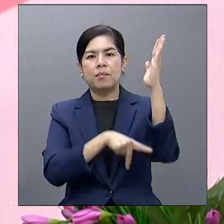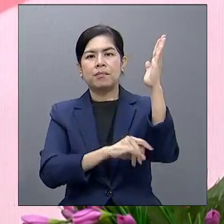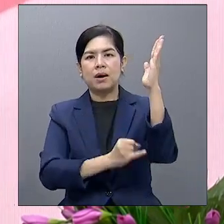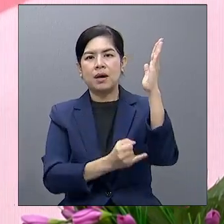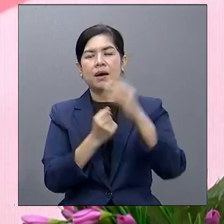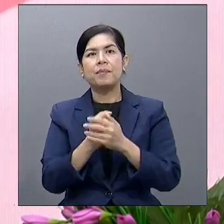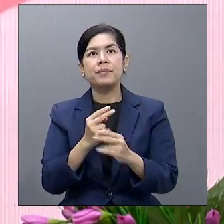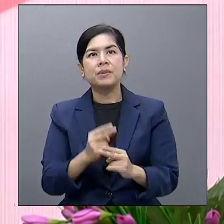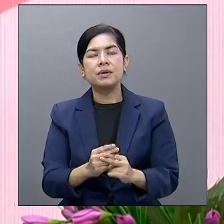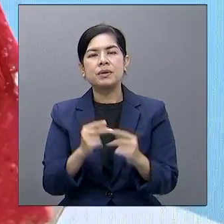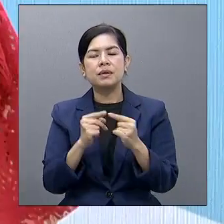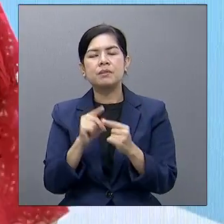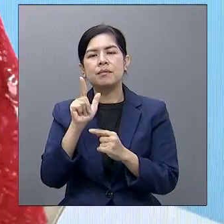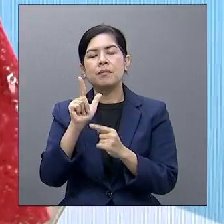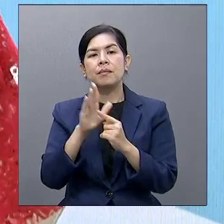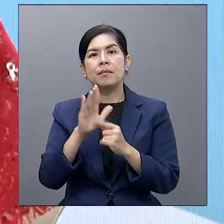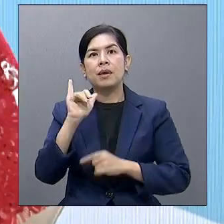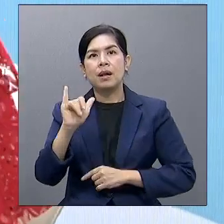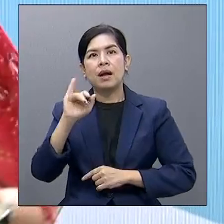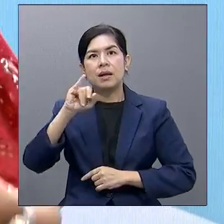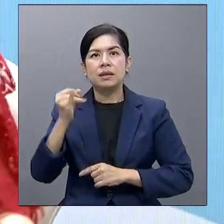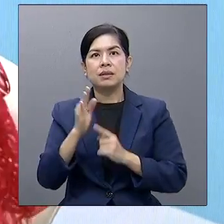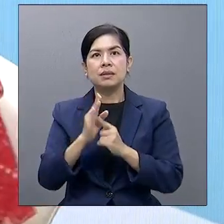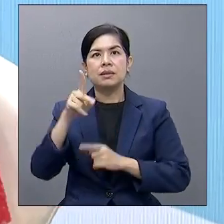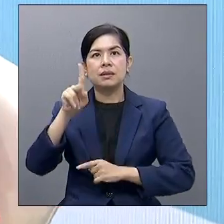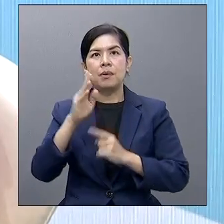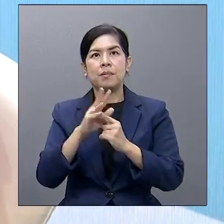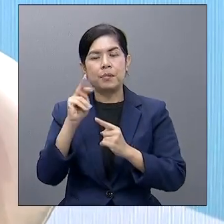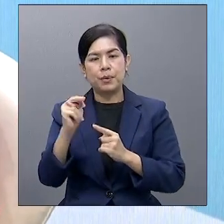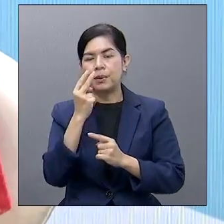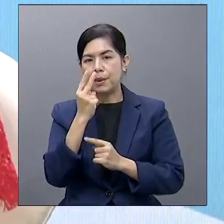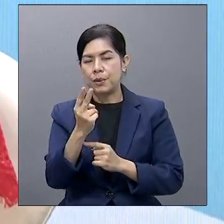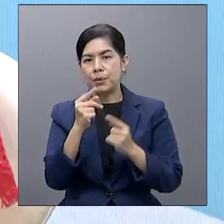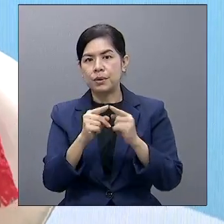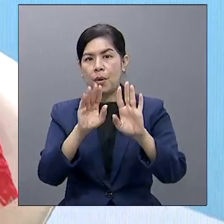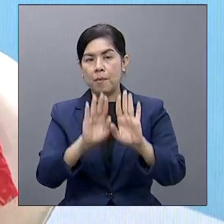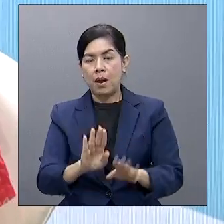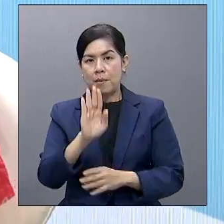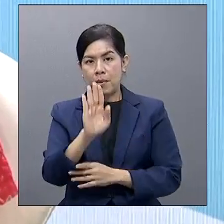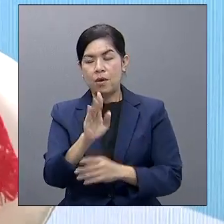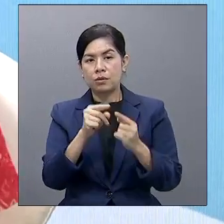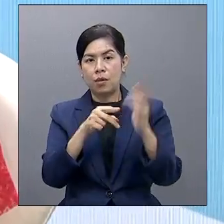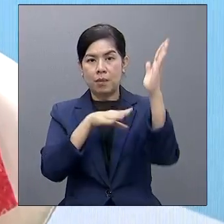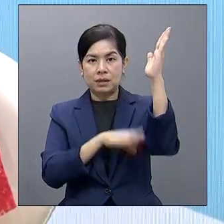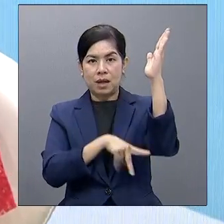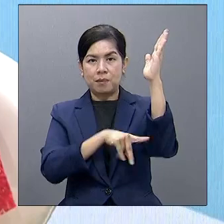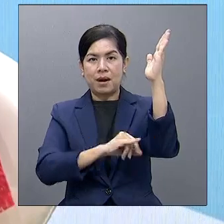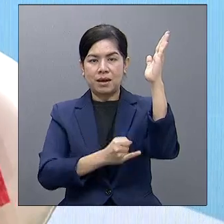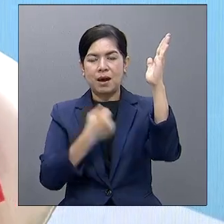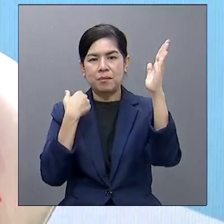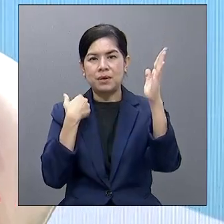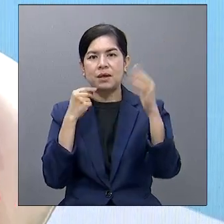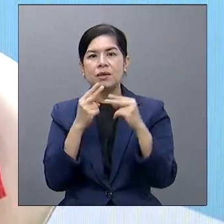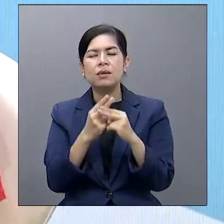ชุดผ้าลายจำปูนภูงาลายผ้านั้นครับได้สื่อถึงอัตลักษณ์ของจังหวัดพังงา 4อย่างดังนี้ครับ 1ดอก